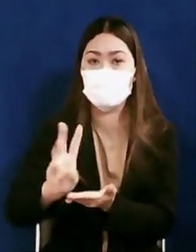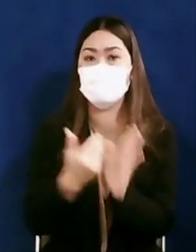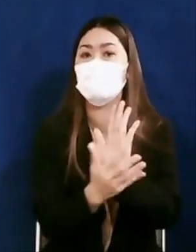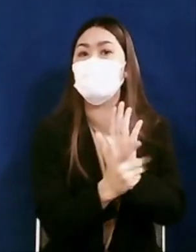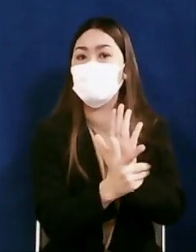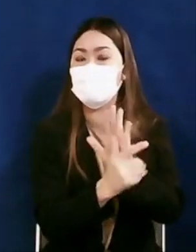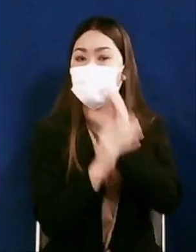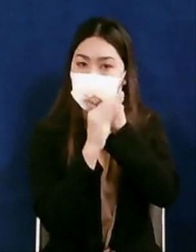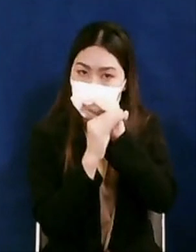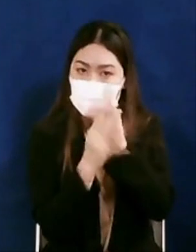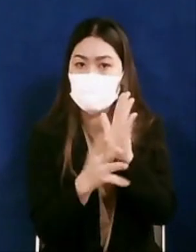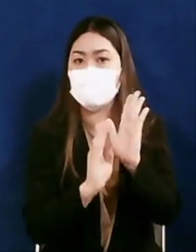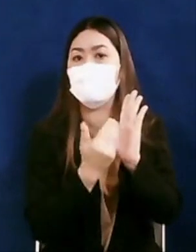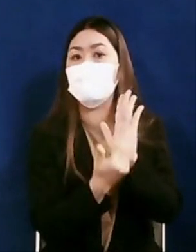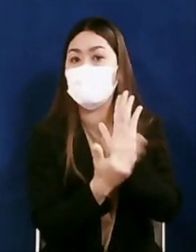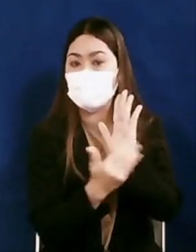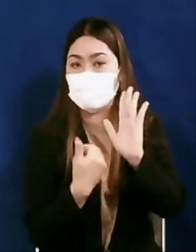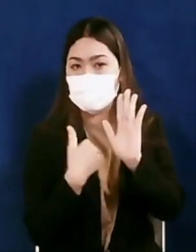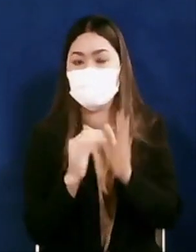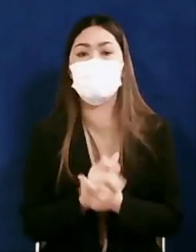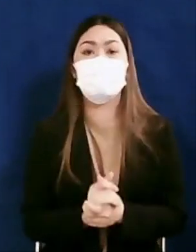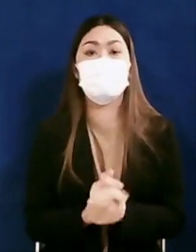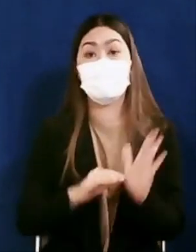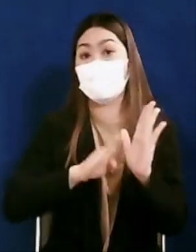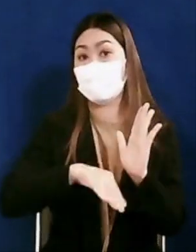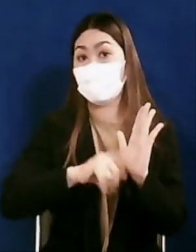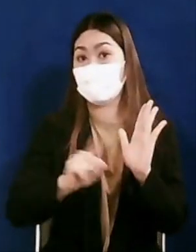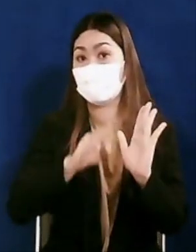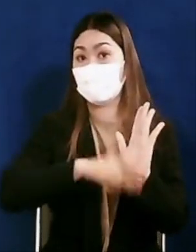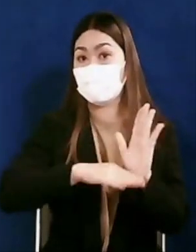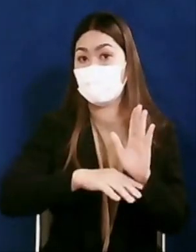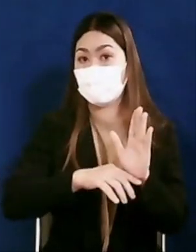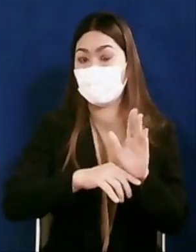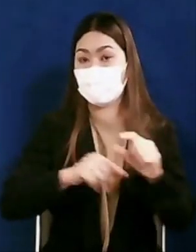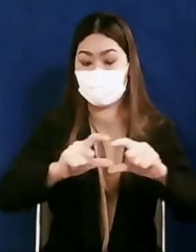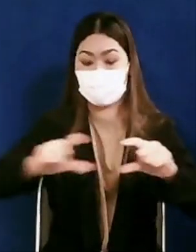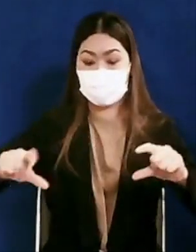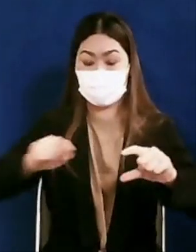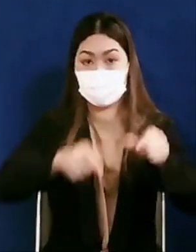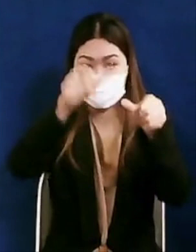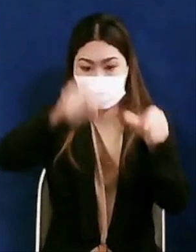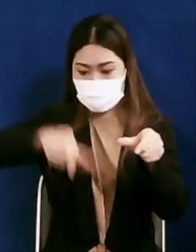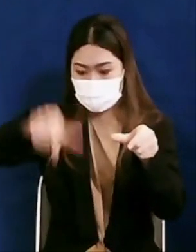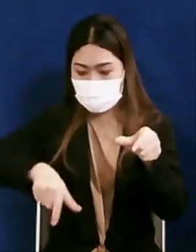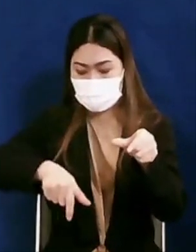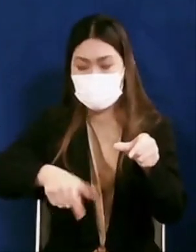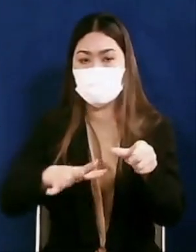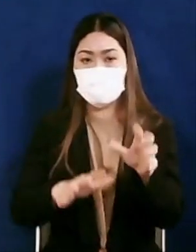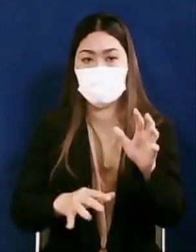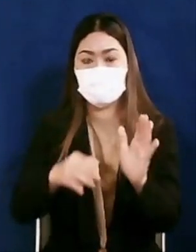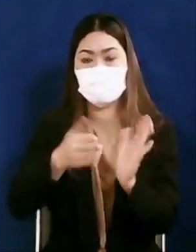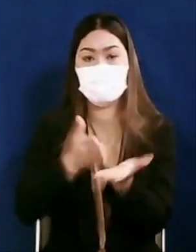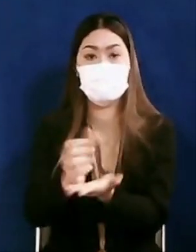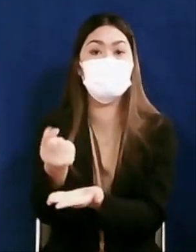รีระยองนะครับภาคตะวันออกแล้วก็ข้างล่างก็จะเป็นเขต12นะประมาณ